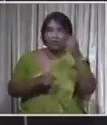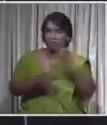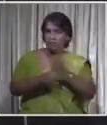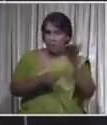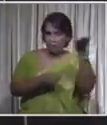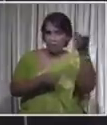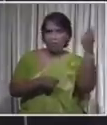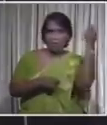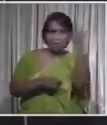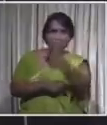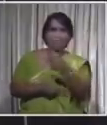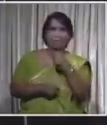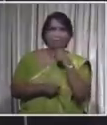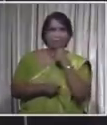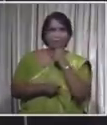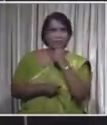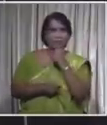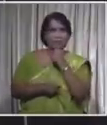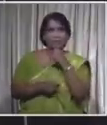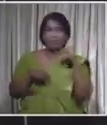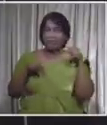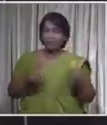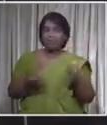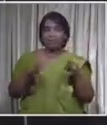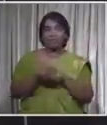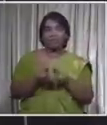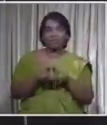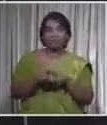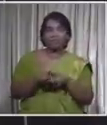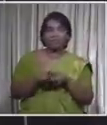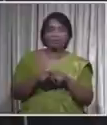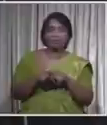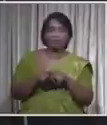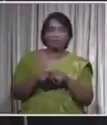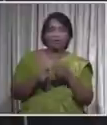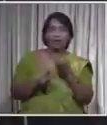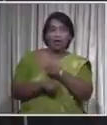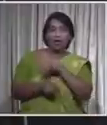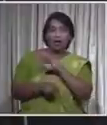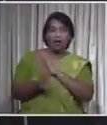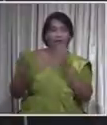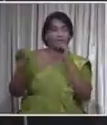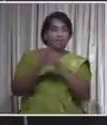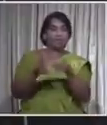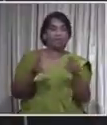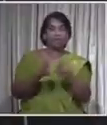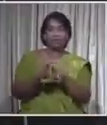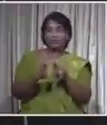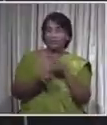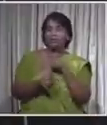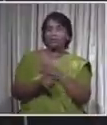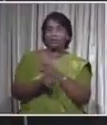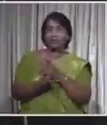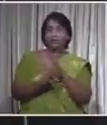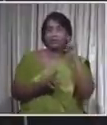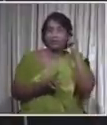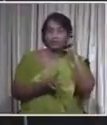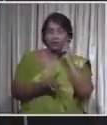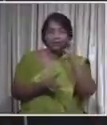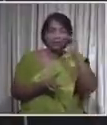ගෙව්වේ. හරියට නිකන් හරි දැන් අර ඥානසාර මහත්මයා කවුද හාමුදුරුවෝ දාගෙන වගේ. ත්‍රස්තවාදී